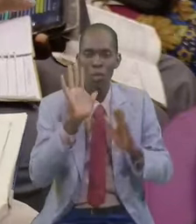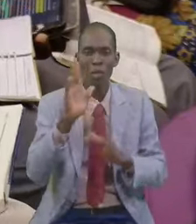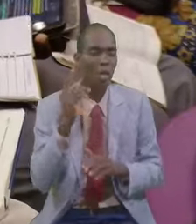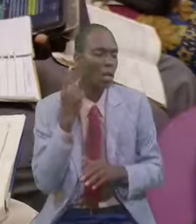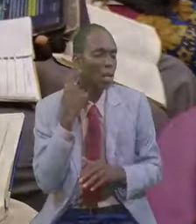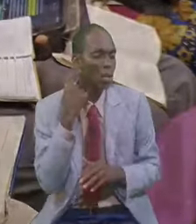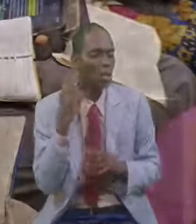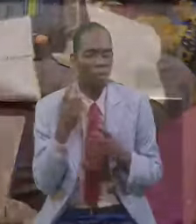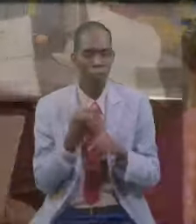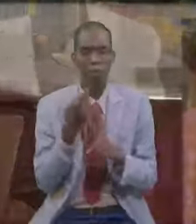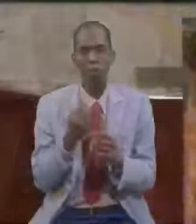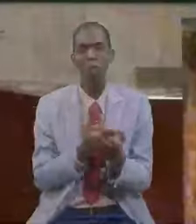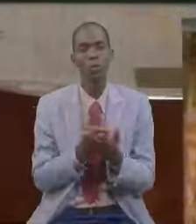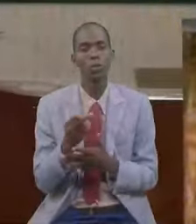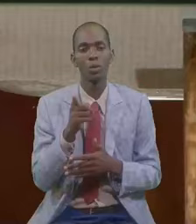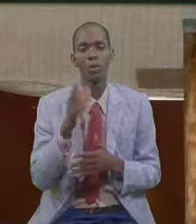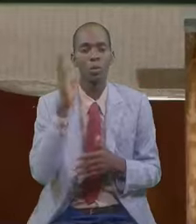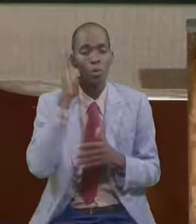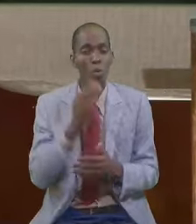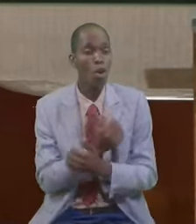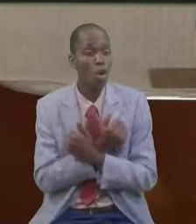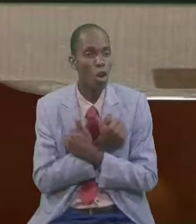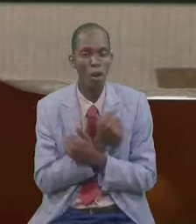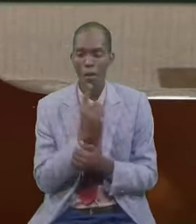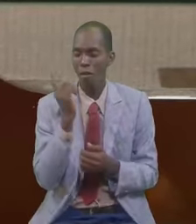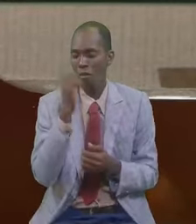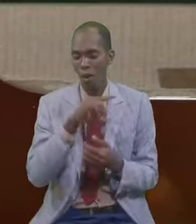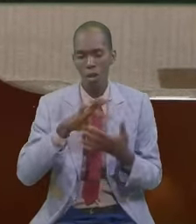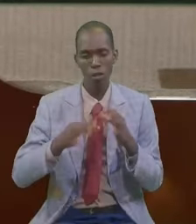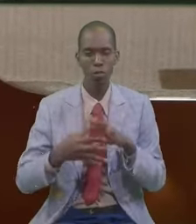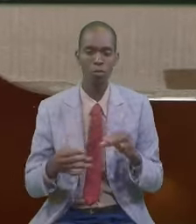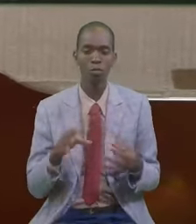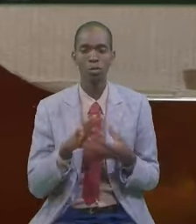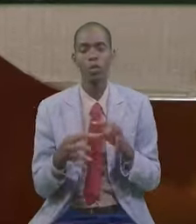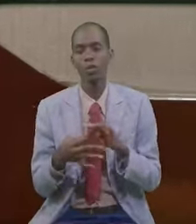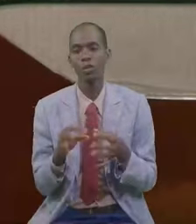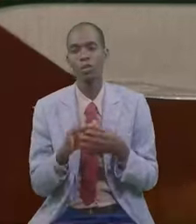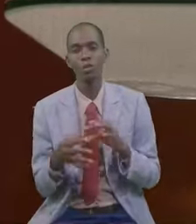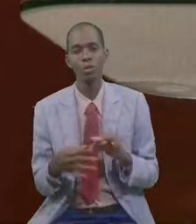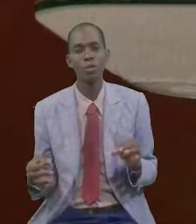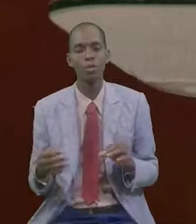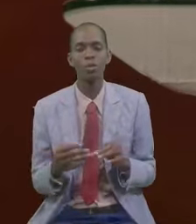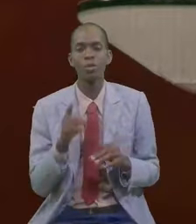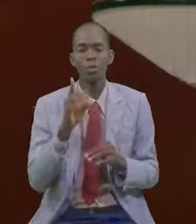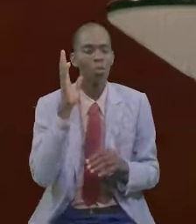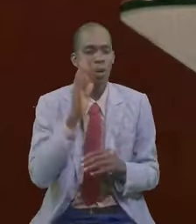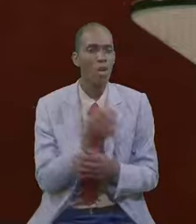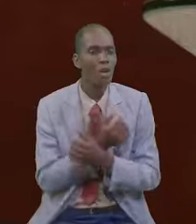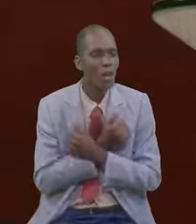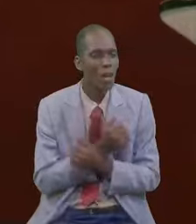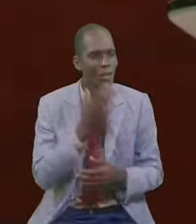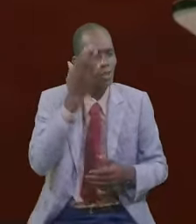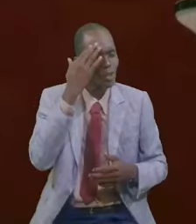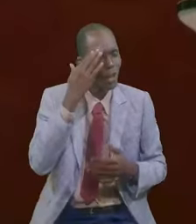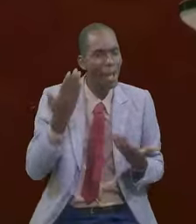l'oreille de la vérité et se tourneront vers les fables, vers les histoires, vers des contes.